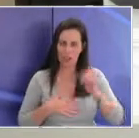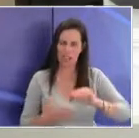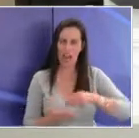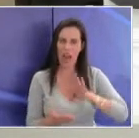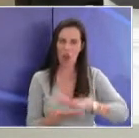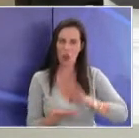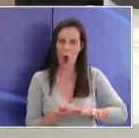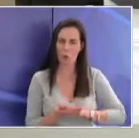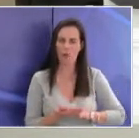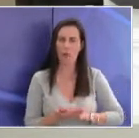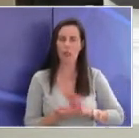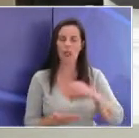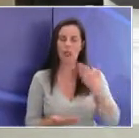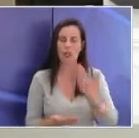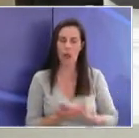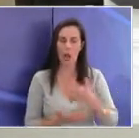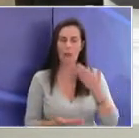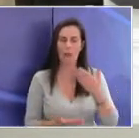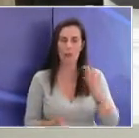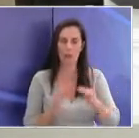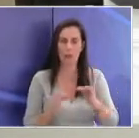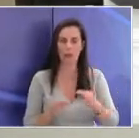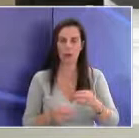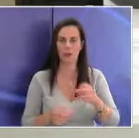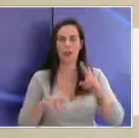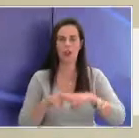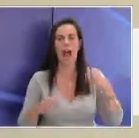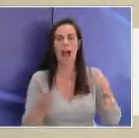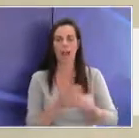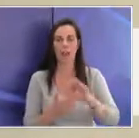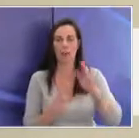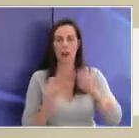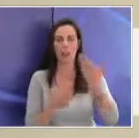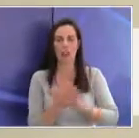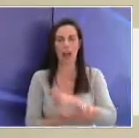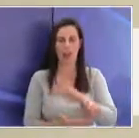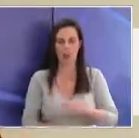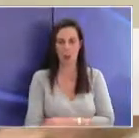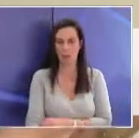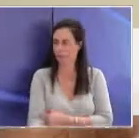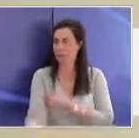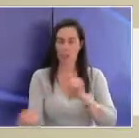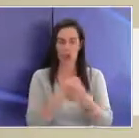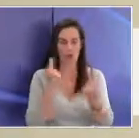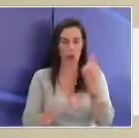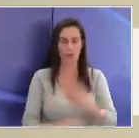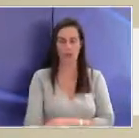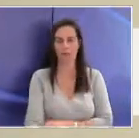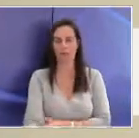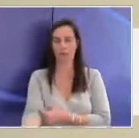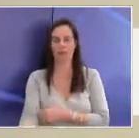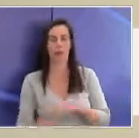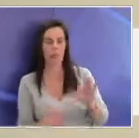לחתום, שאם מנדלבליט מגיש נגדי כתב אישום, הוא נשאר עד הסוף אמר ביחד איתי. טוב, באמת, בחירות